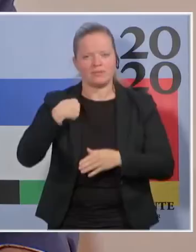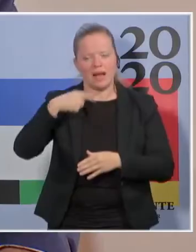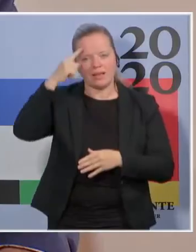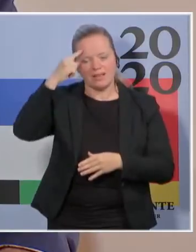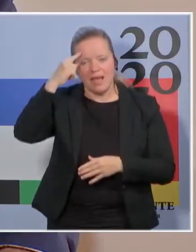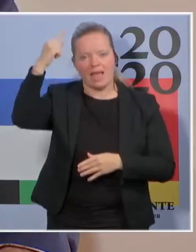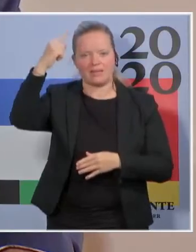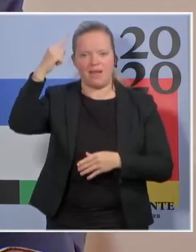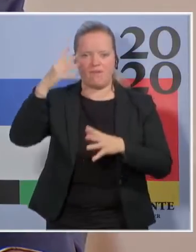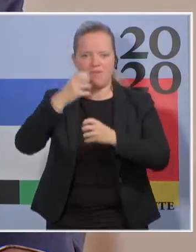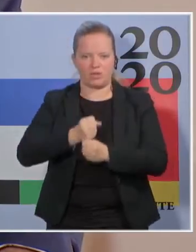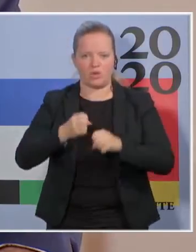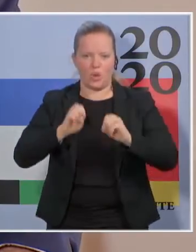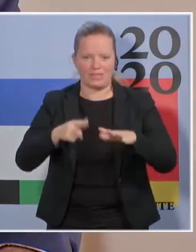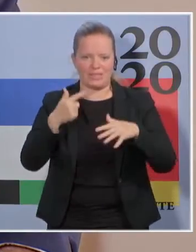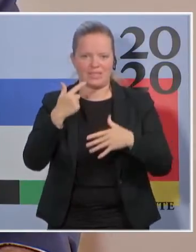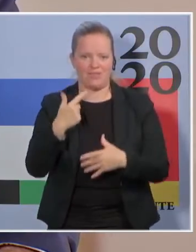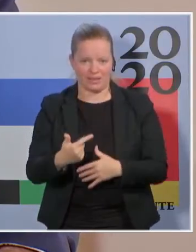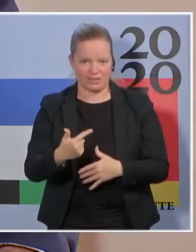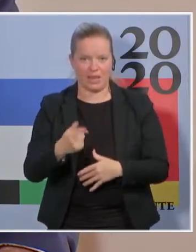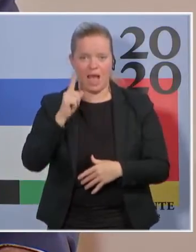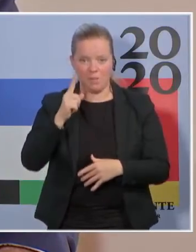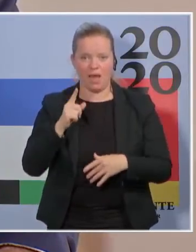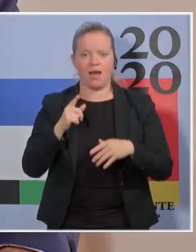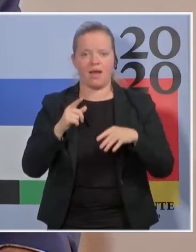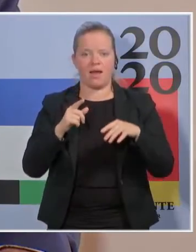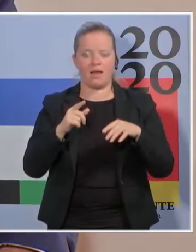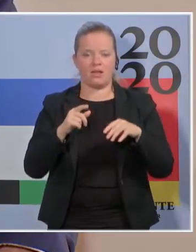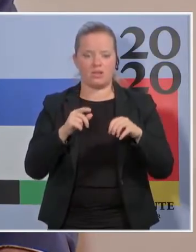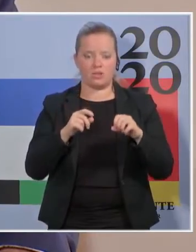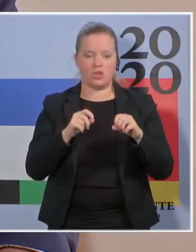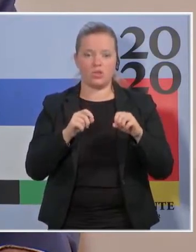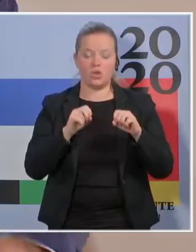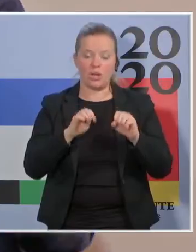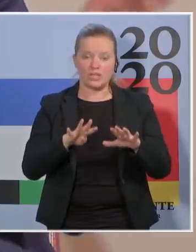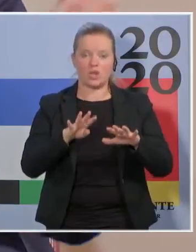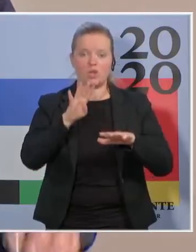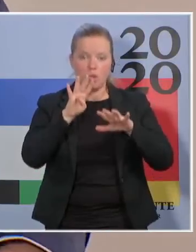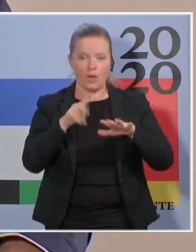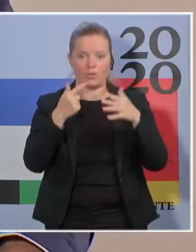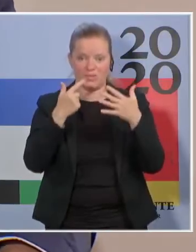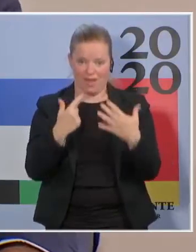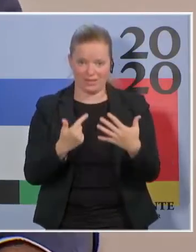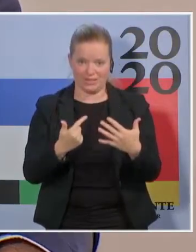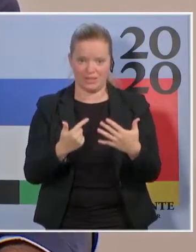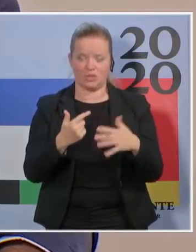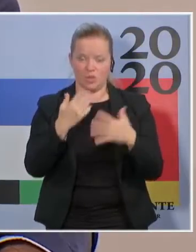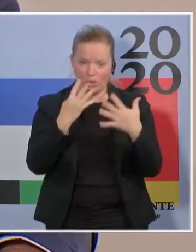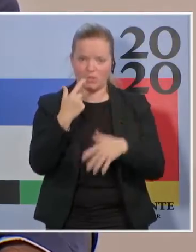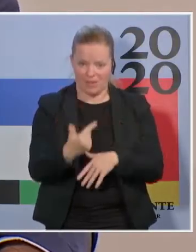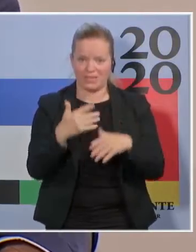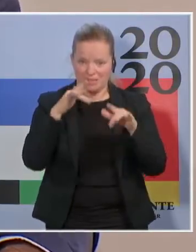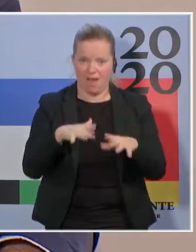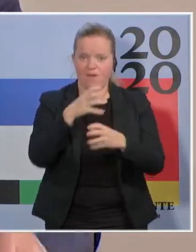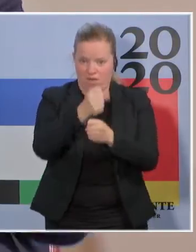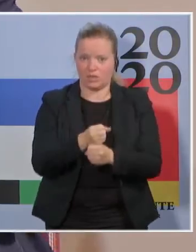von 1920. Zurückgekommen ist aber die Verfassung von 20 in der Fassung von 1929, also mit dem starken Bundespräsidenten. Das